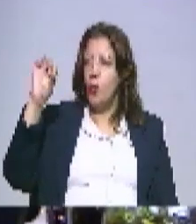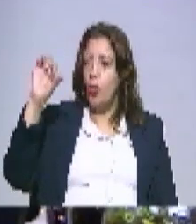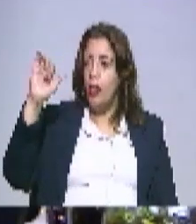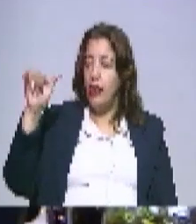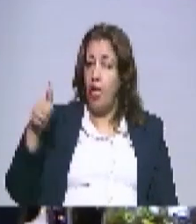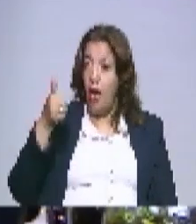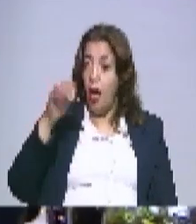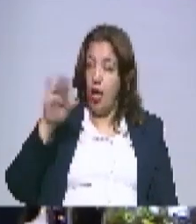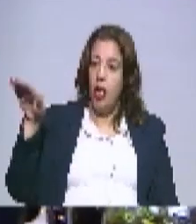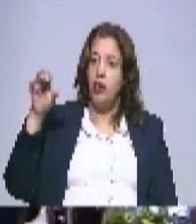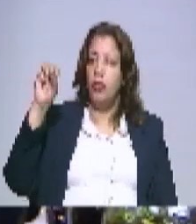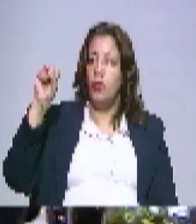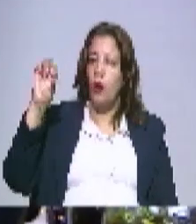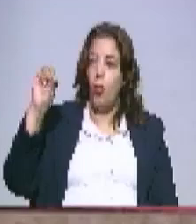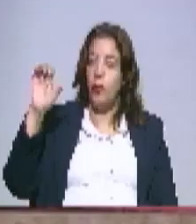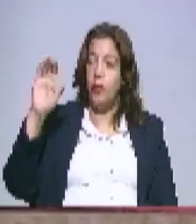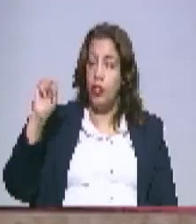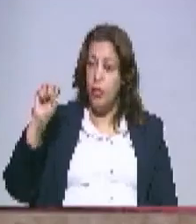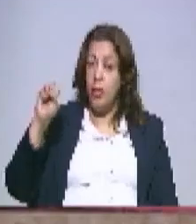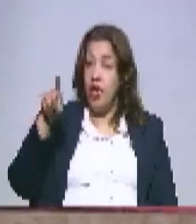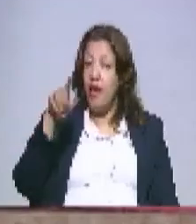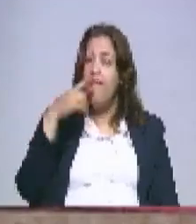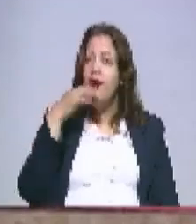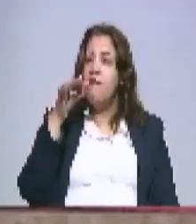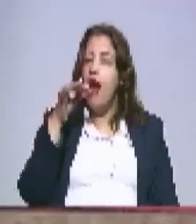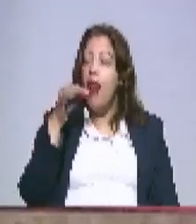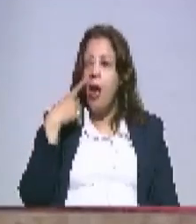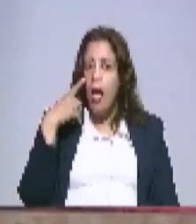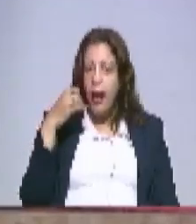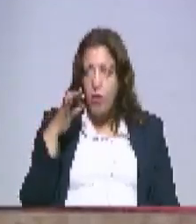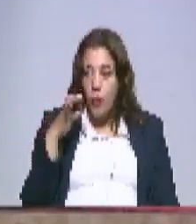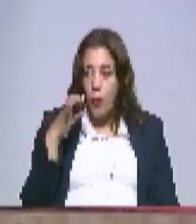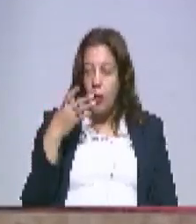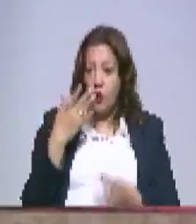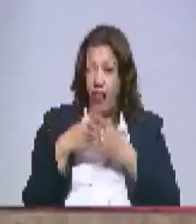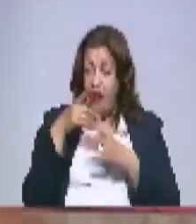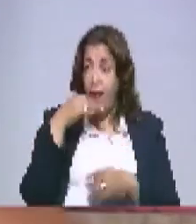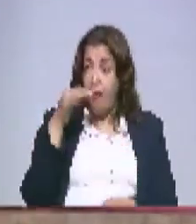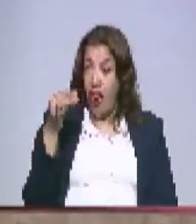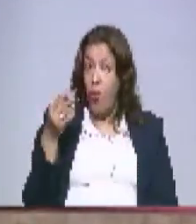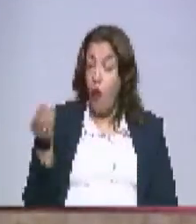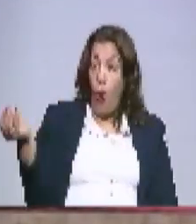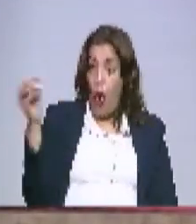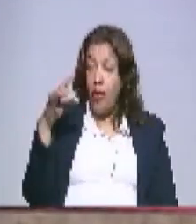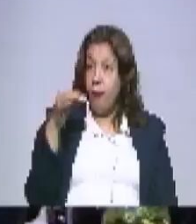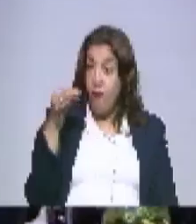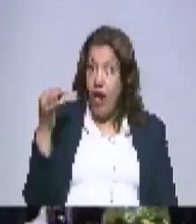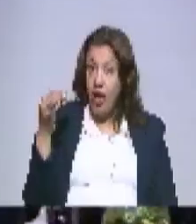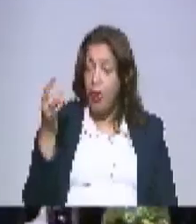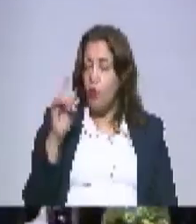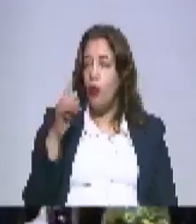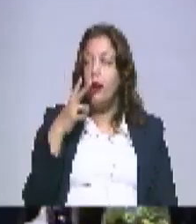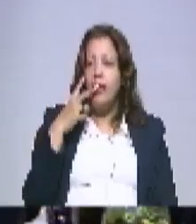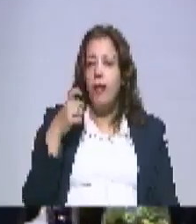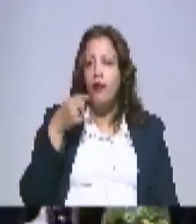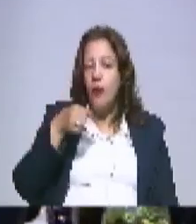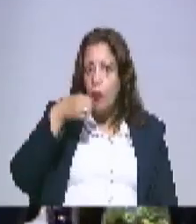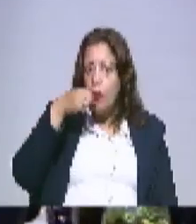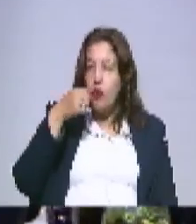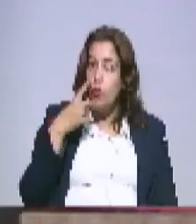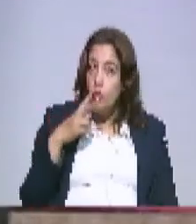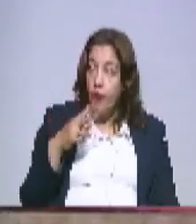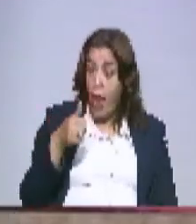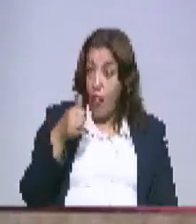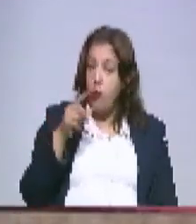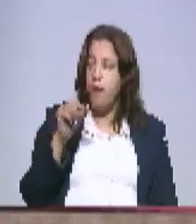الملح، لان الصويا اللي احنا بنحطه ده مالح، فلازم ندوق قبل ما نعمل اي حاجه. فنجان زيت